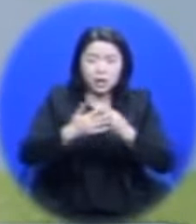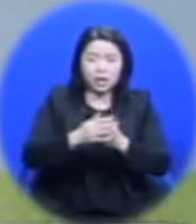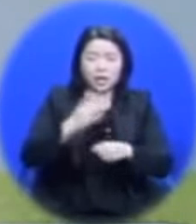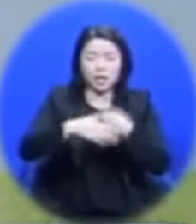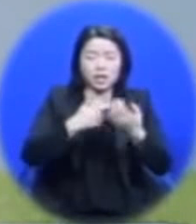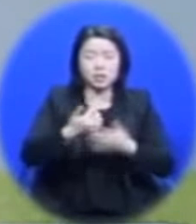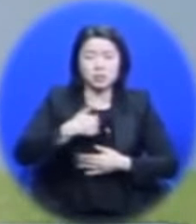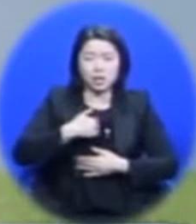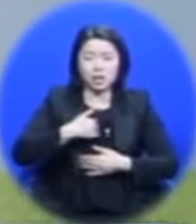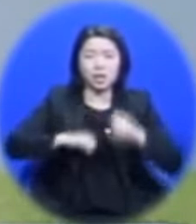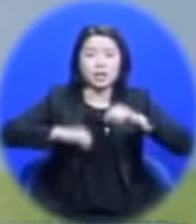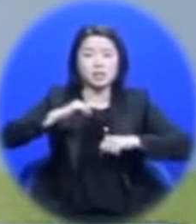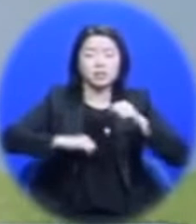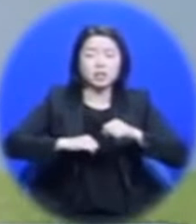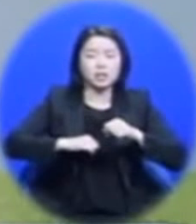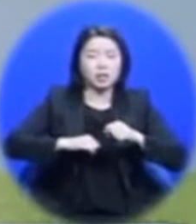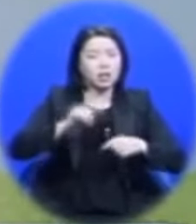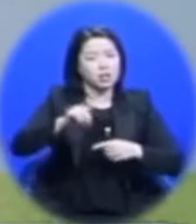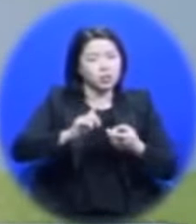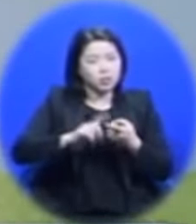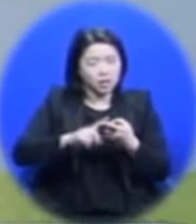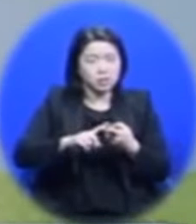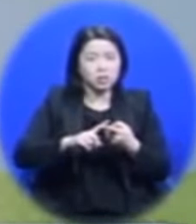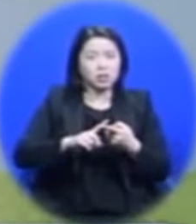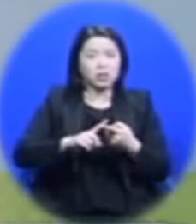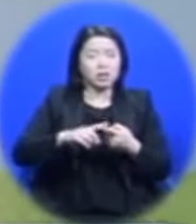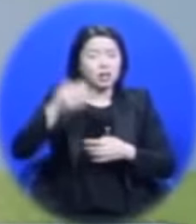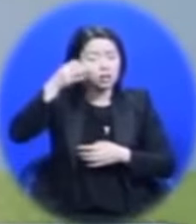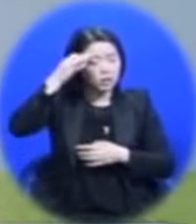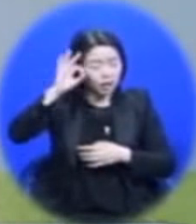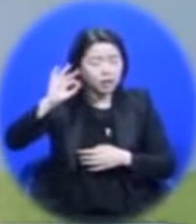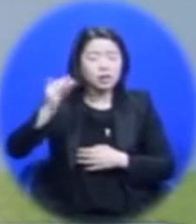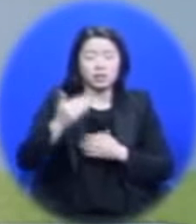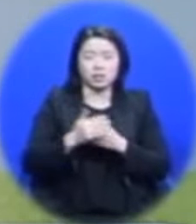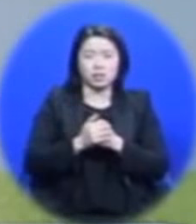내게 역사하신다, 이걸 좀 깨달아야 되지.